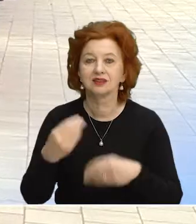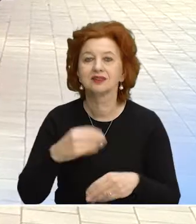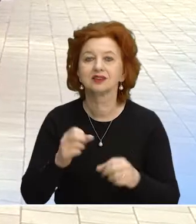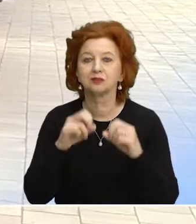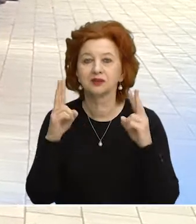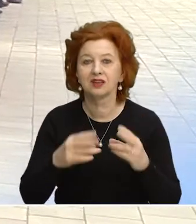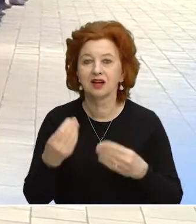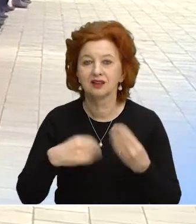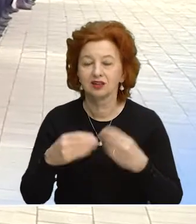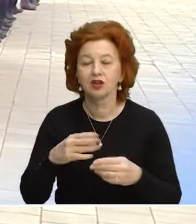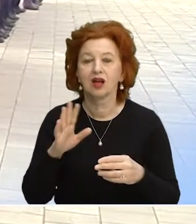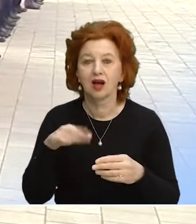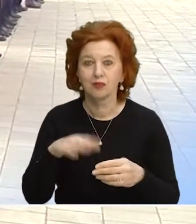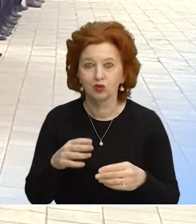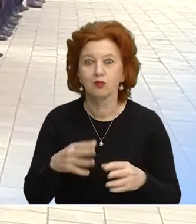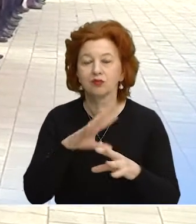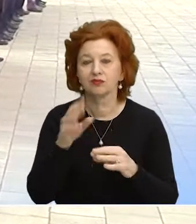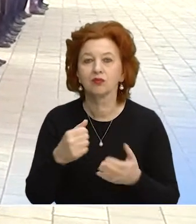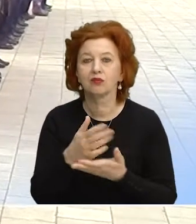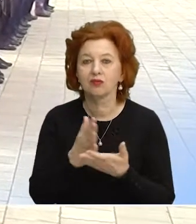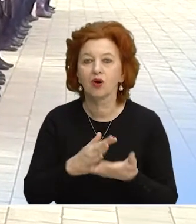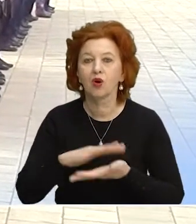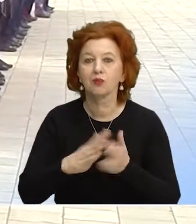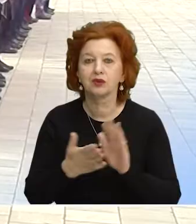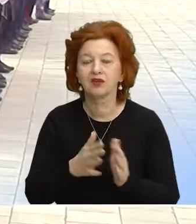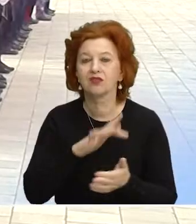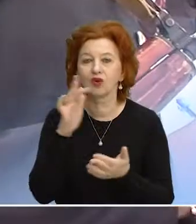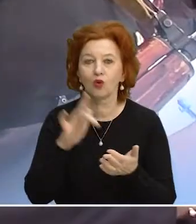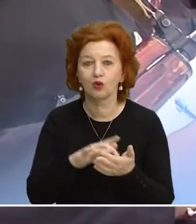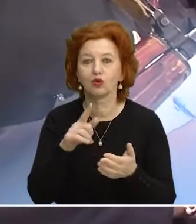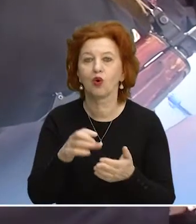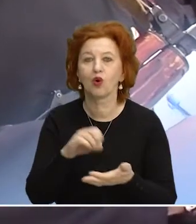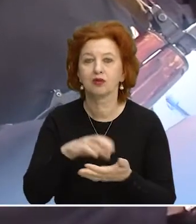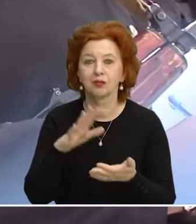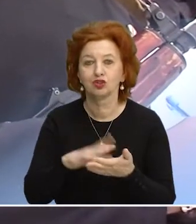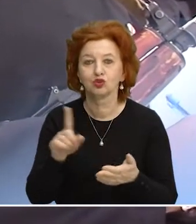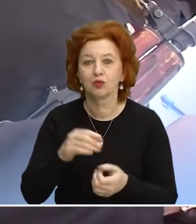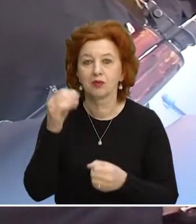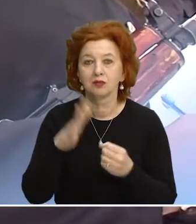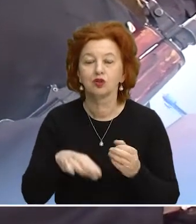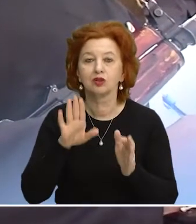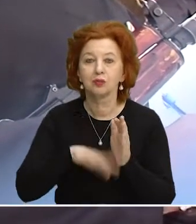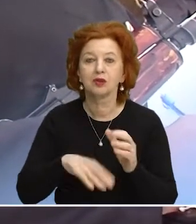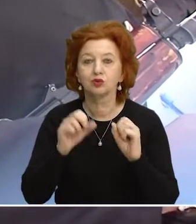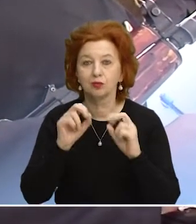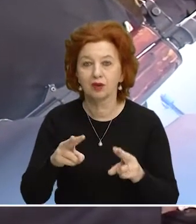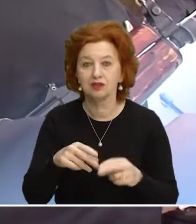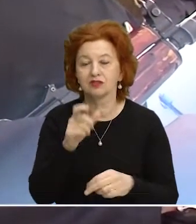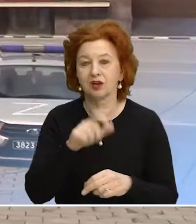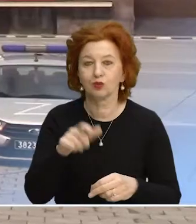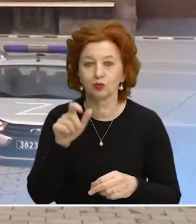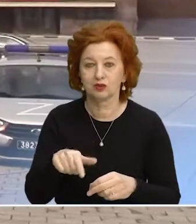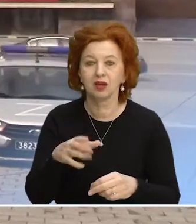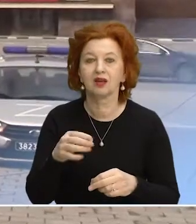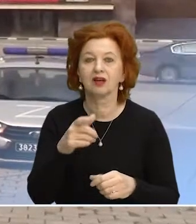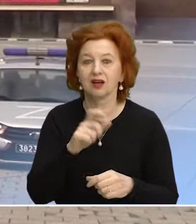снаряжения. Участников инструктажа ознакомили с оперативной обстановкой на территории города, особенностями обеспечения охраны общественного порядка